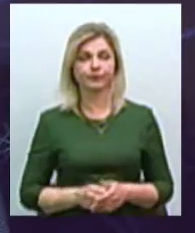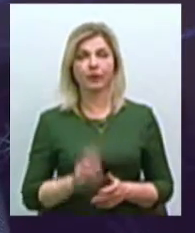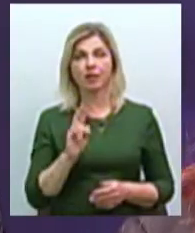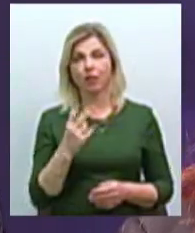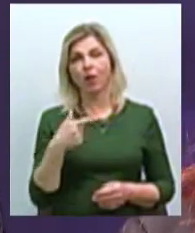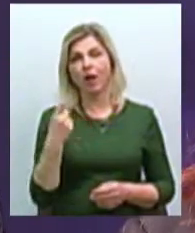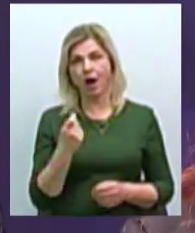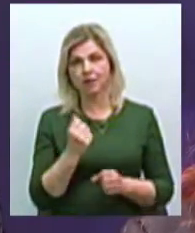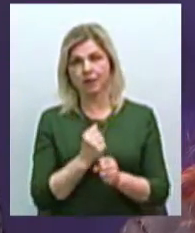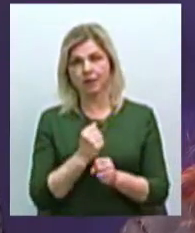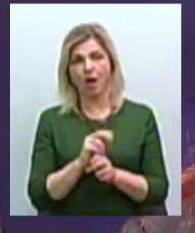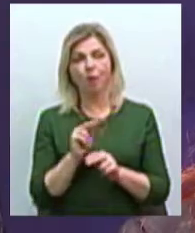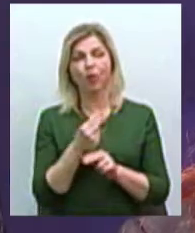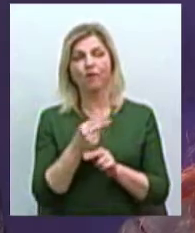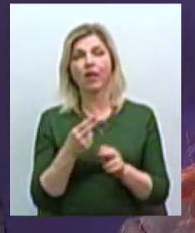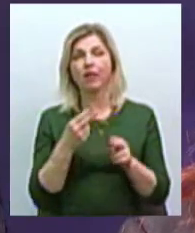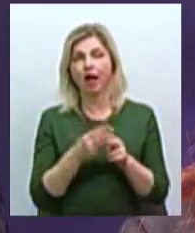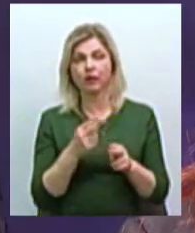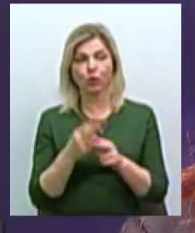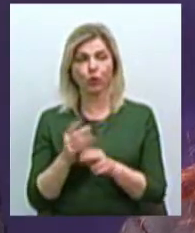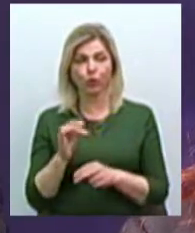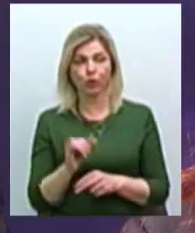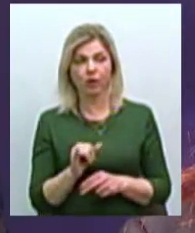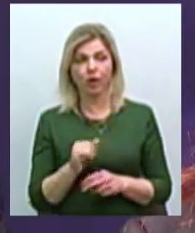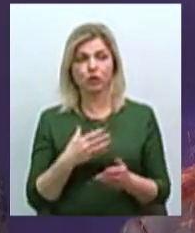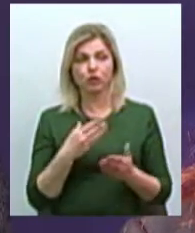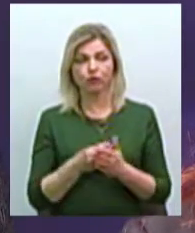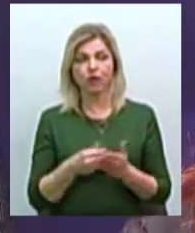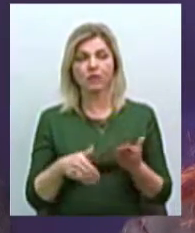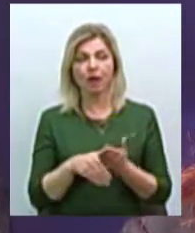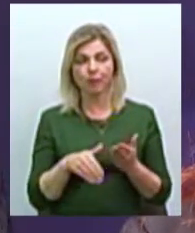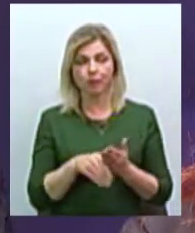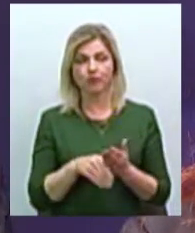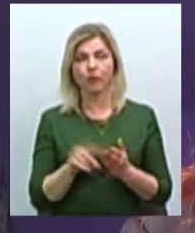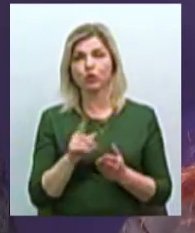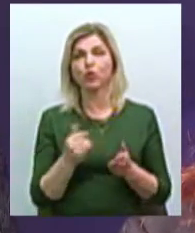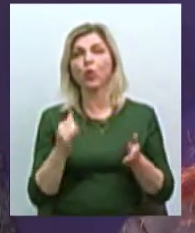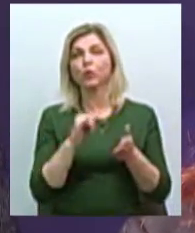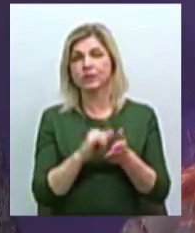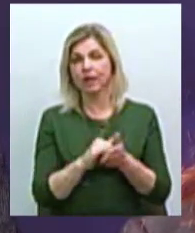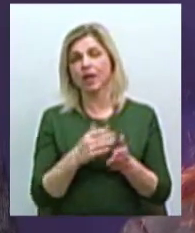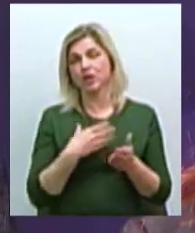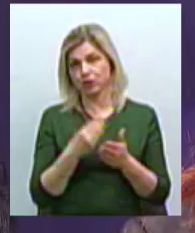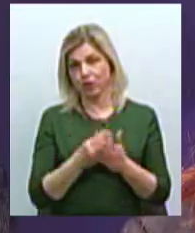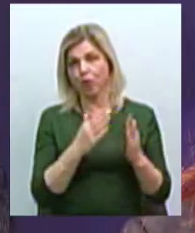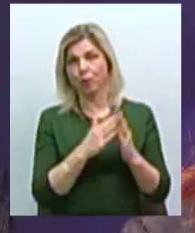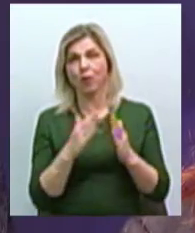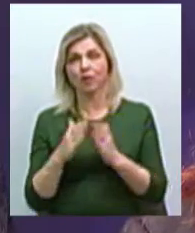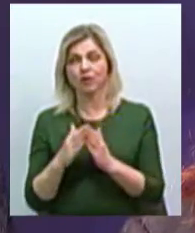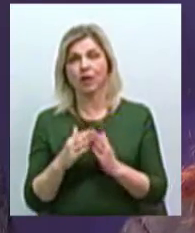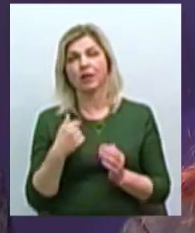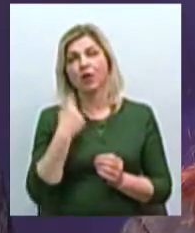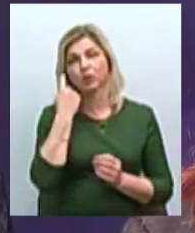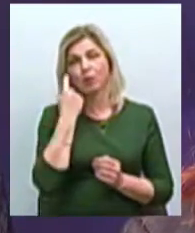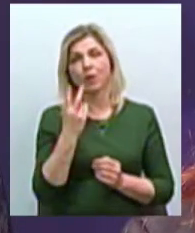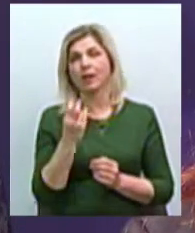Миколаївгаз проводив профілактику своїх засобів і пристроїв, які встановлені в цих помешканнях. Мені здається,